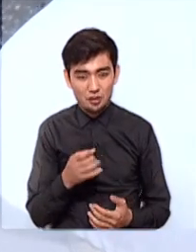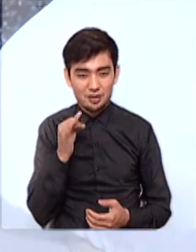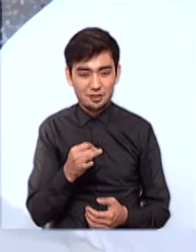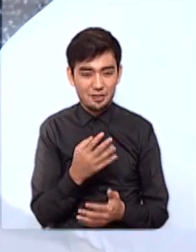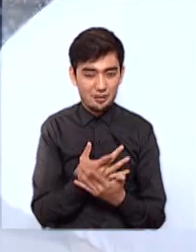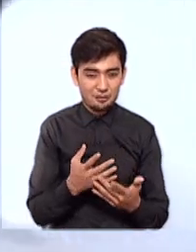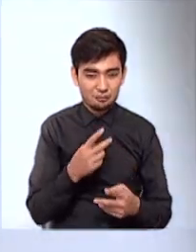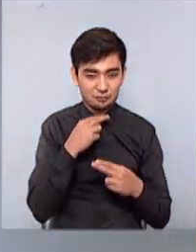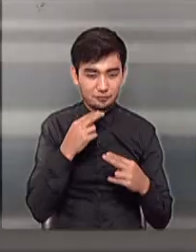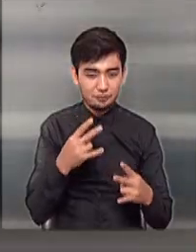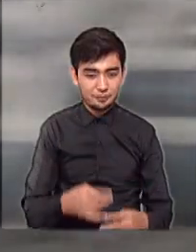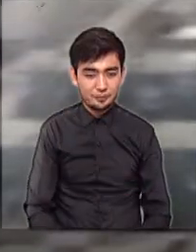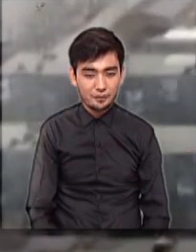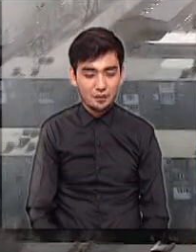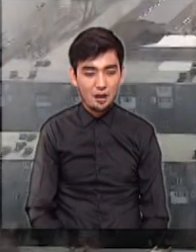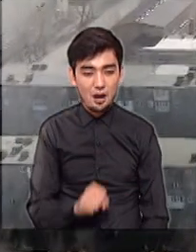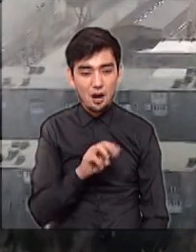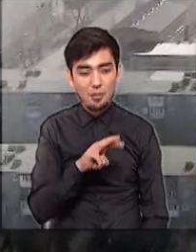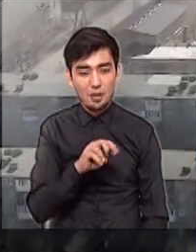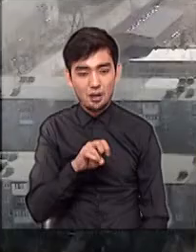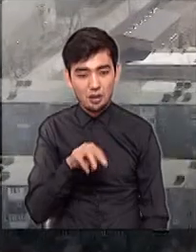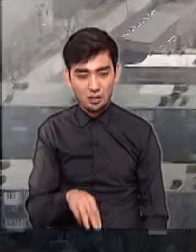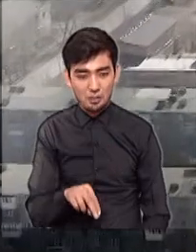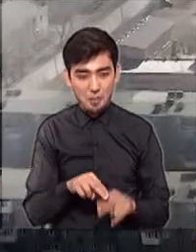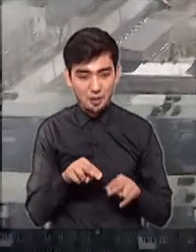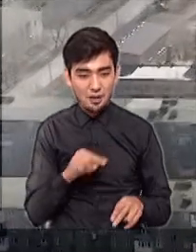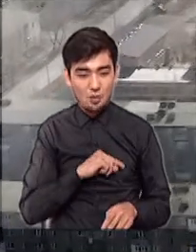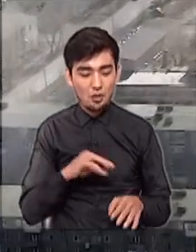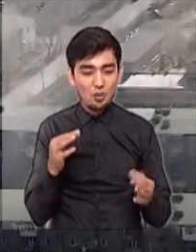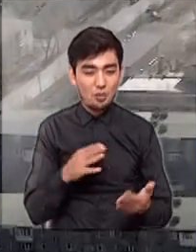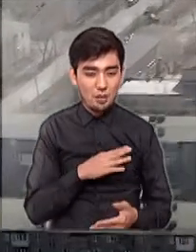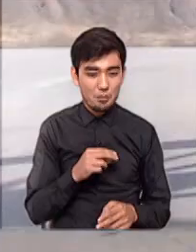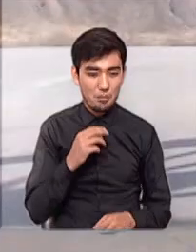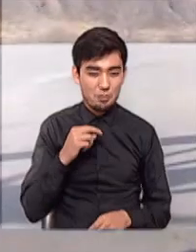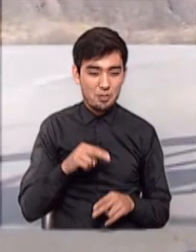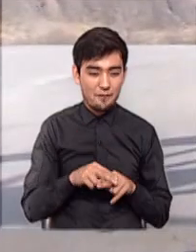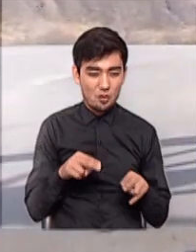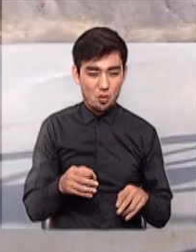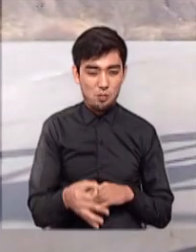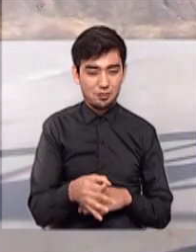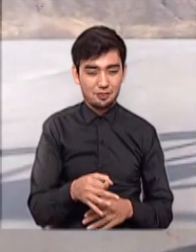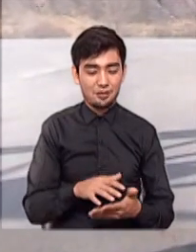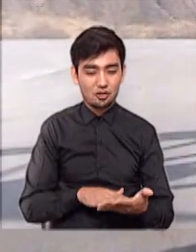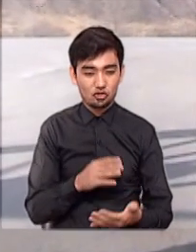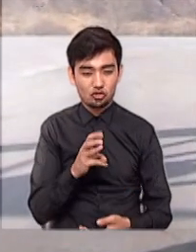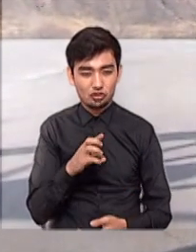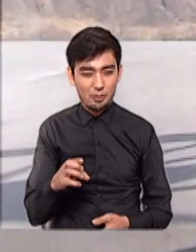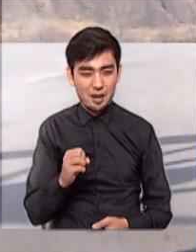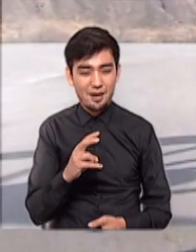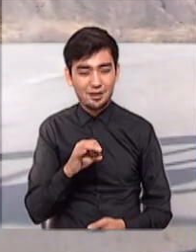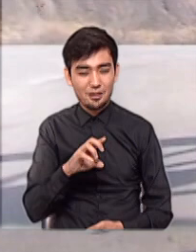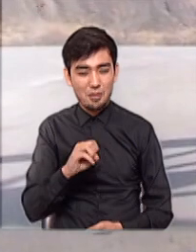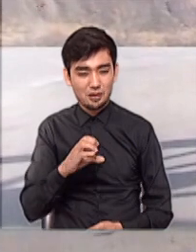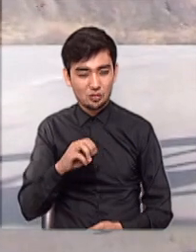тыс қалмаған абзал. Аманат партиясының үгіт-насихат жұмыстары Павлодар облысында жалғасып жатыр. Алдымен штаб өкілдері Екібастұз